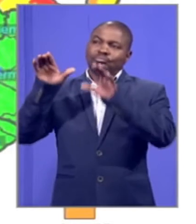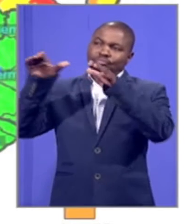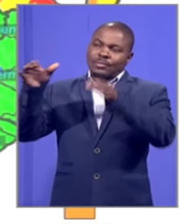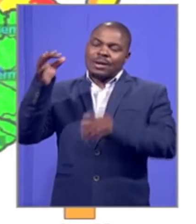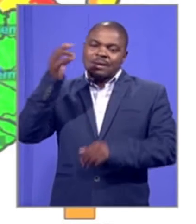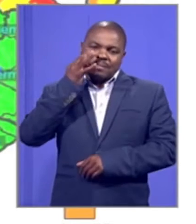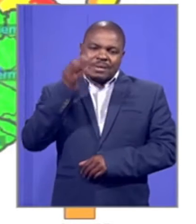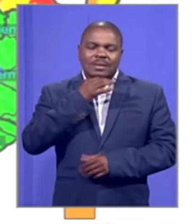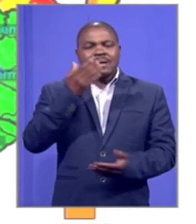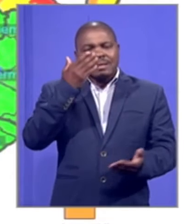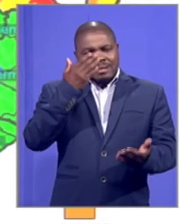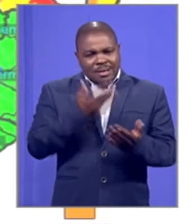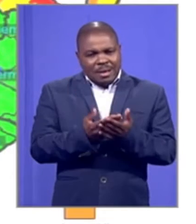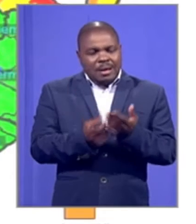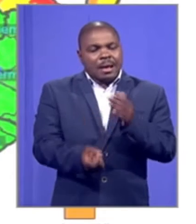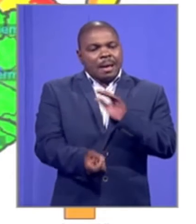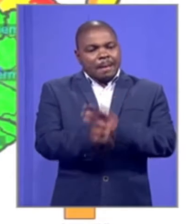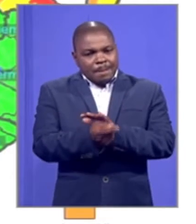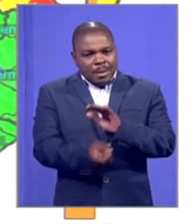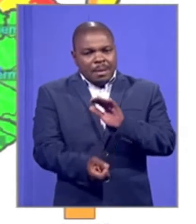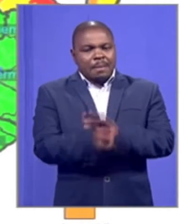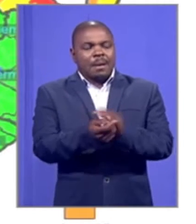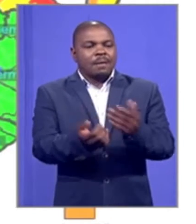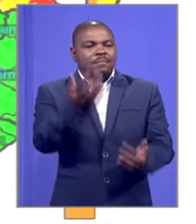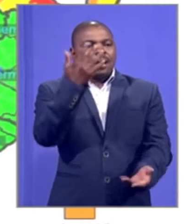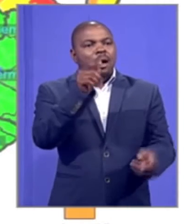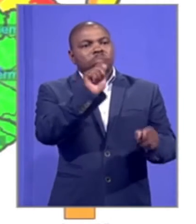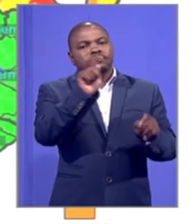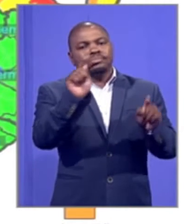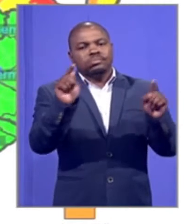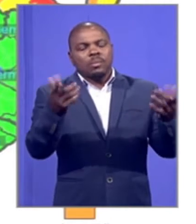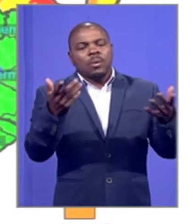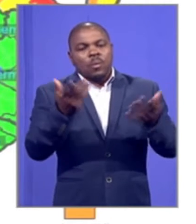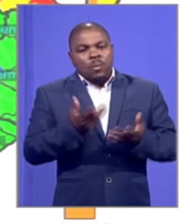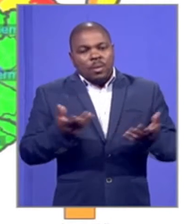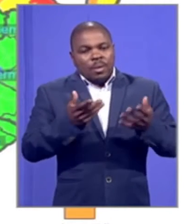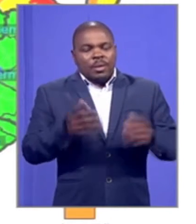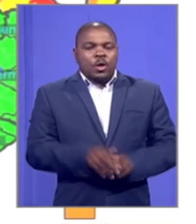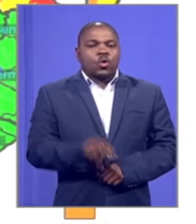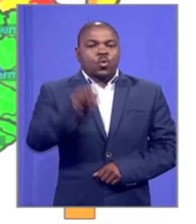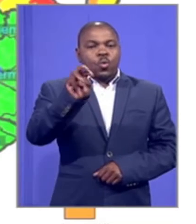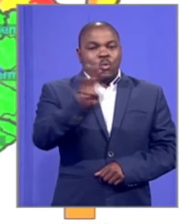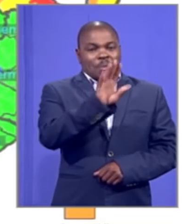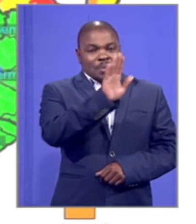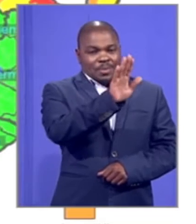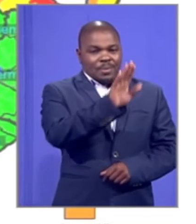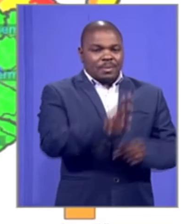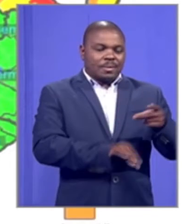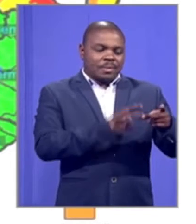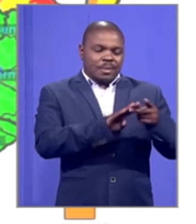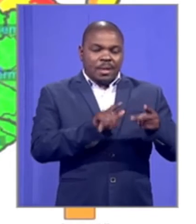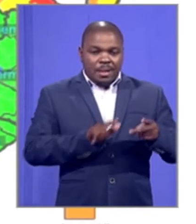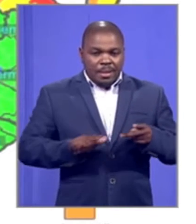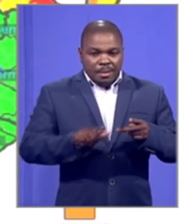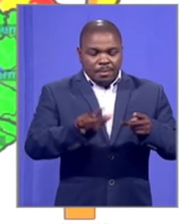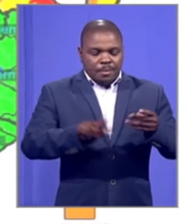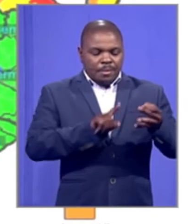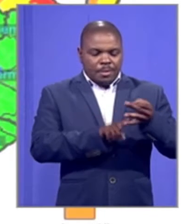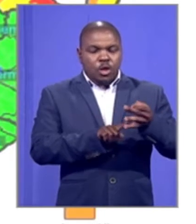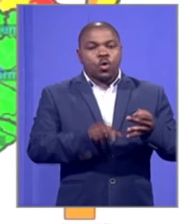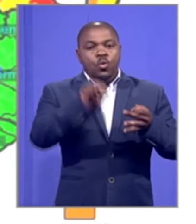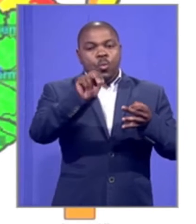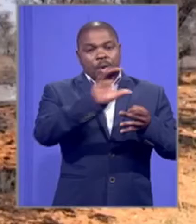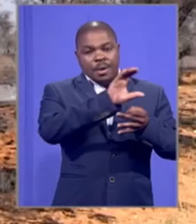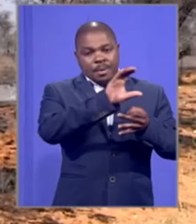le kgonagalo ya ditiragalo tsa go runya ga melelo mo dikgaolong dingwe tsa Northwest, Limpopo le